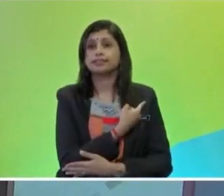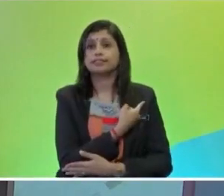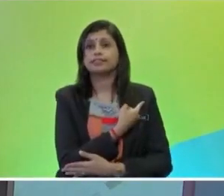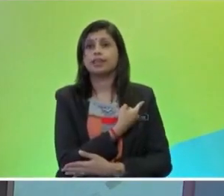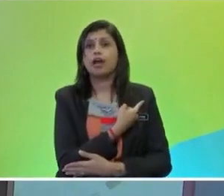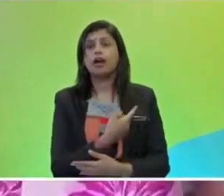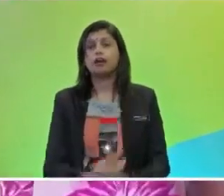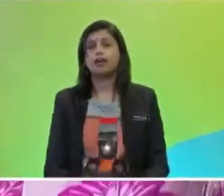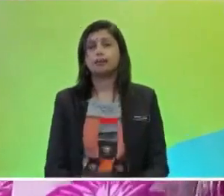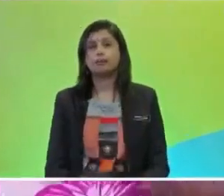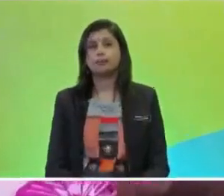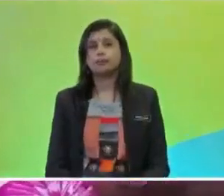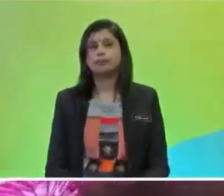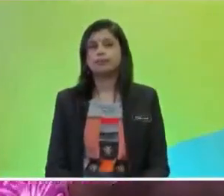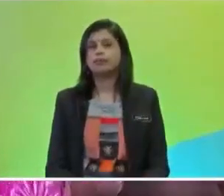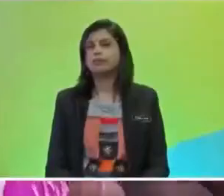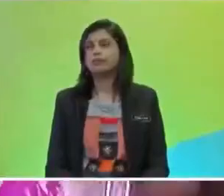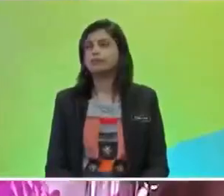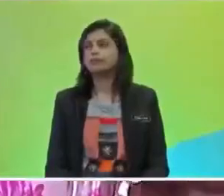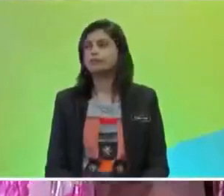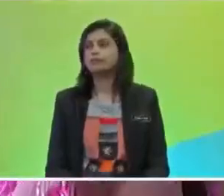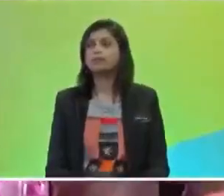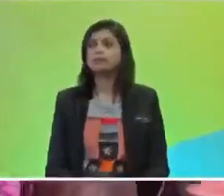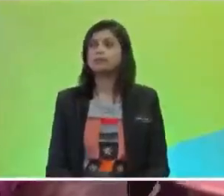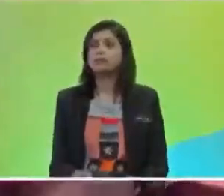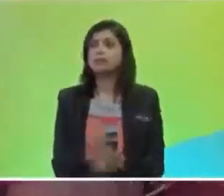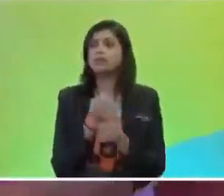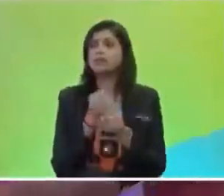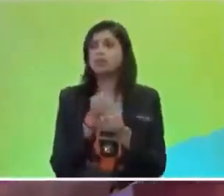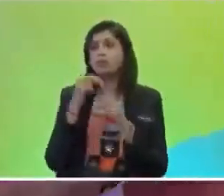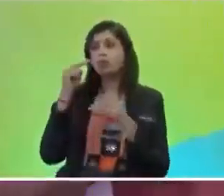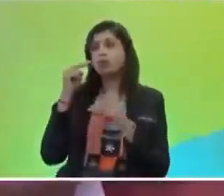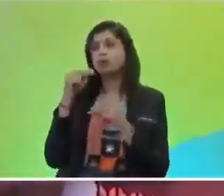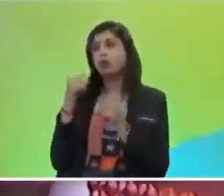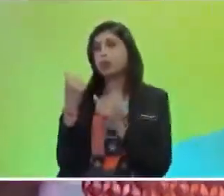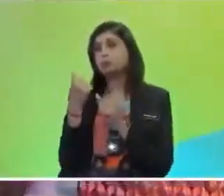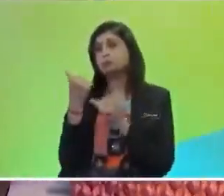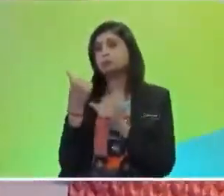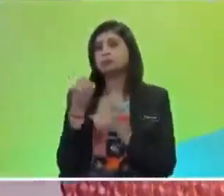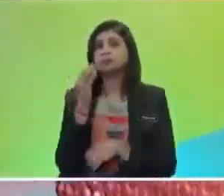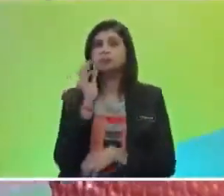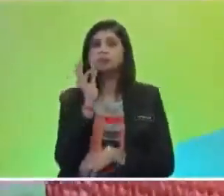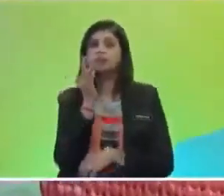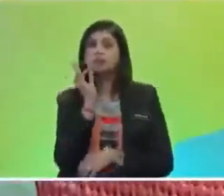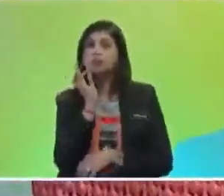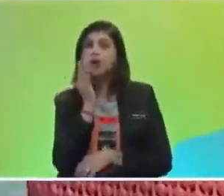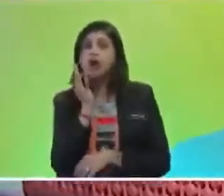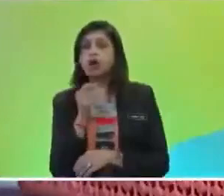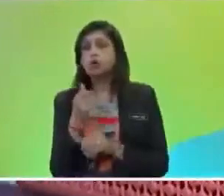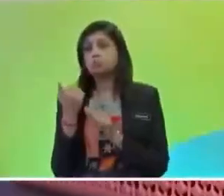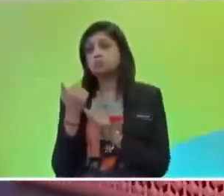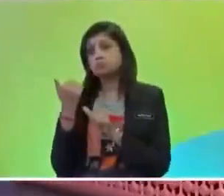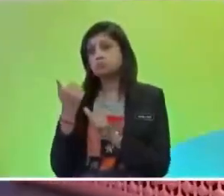Sandy. Okey, so Pakcik Sasi ni dapatlah satu hamper buah-buahan. So sediakan hamper buah-buahan